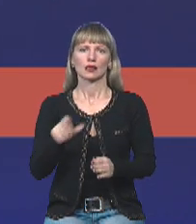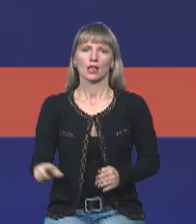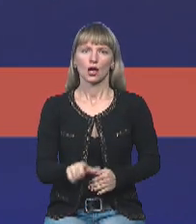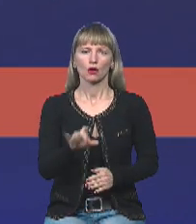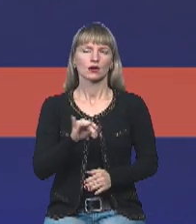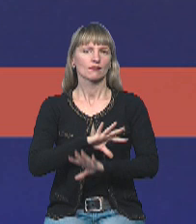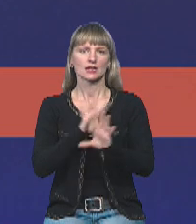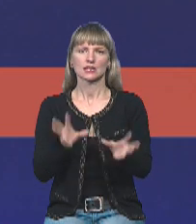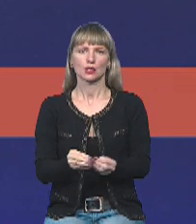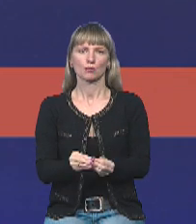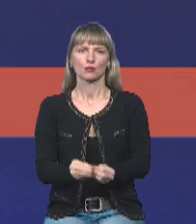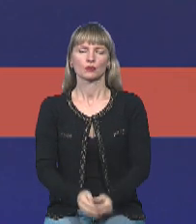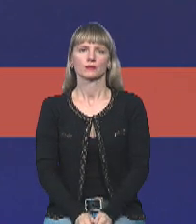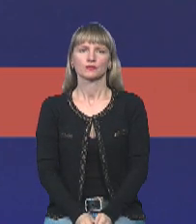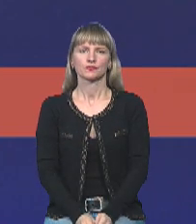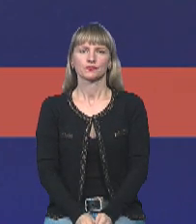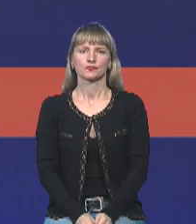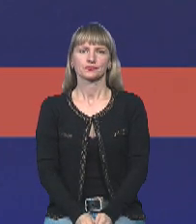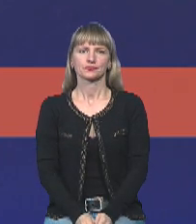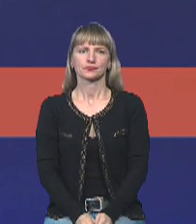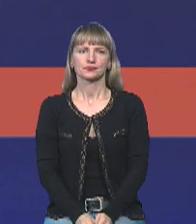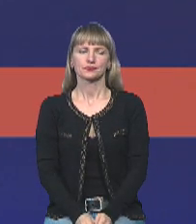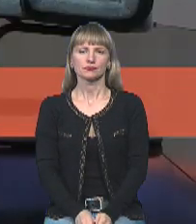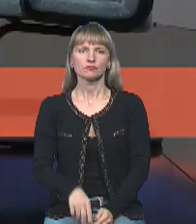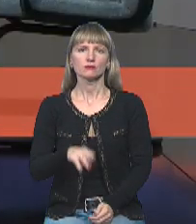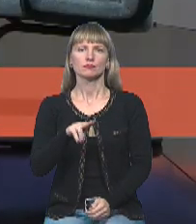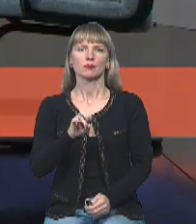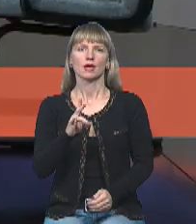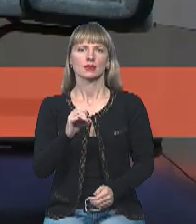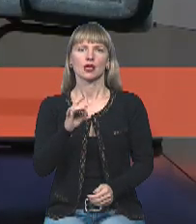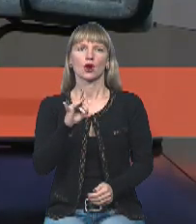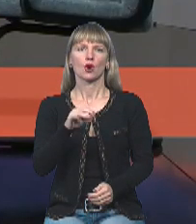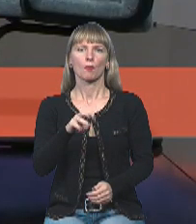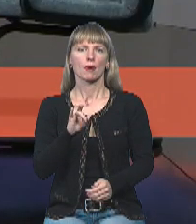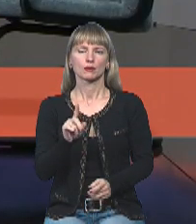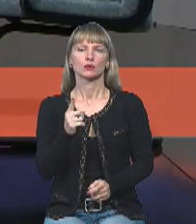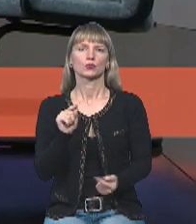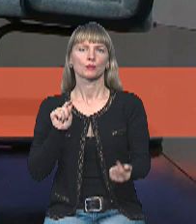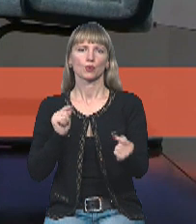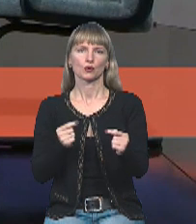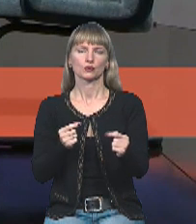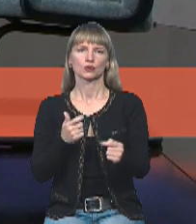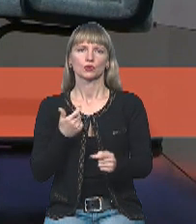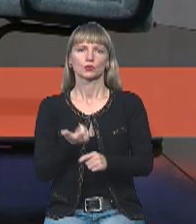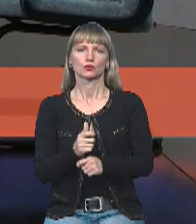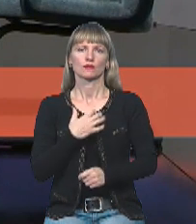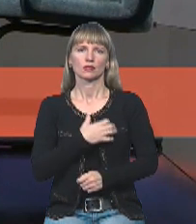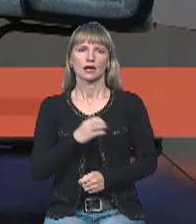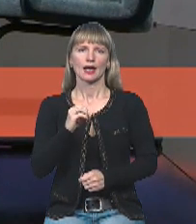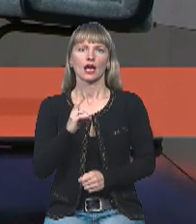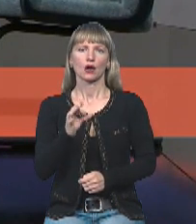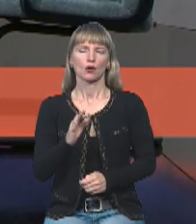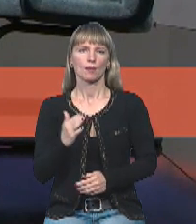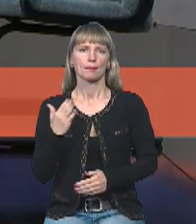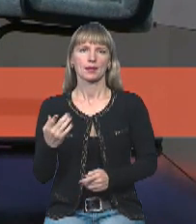і всьому такому іншому. Пане Романе, чому против? Спротив дуже і проти. Дуже важливо екологічний